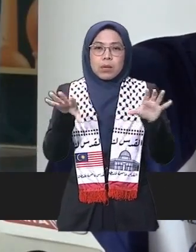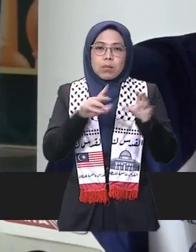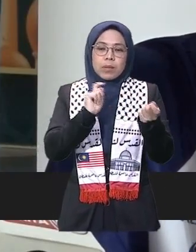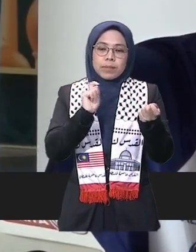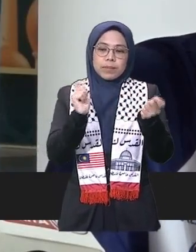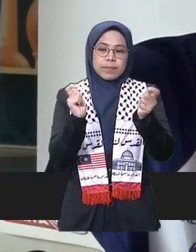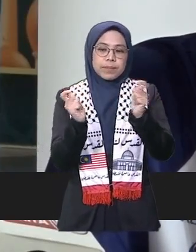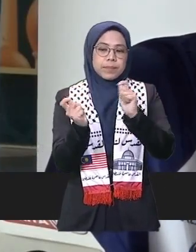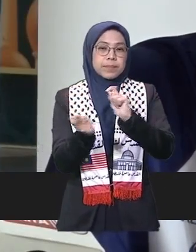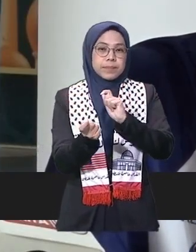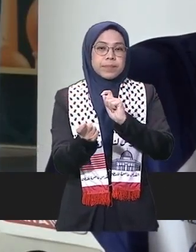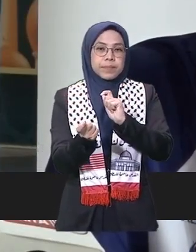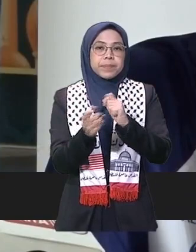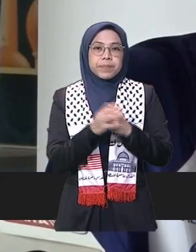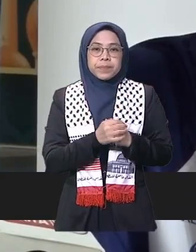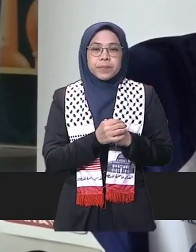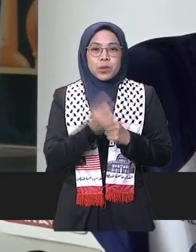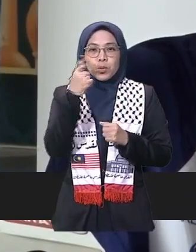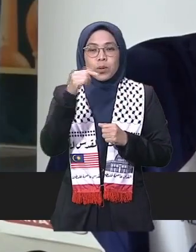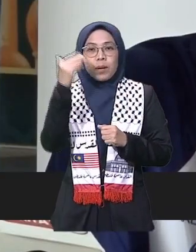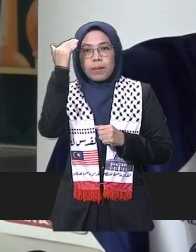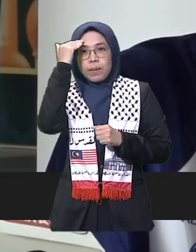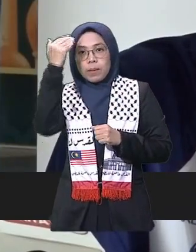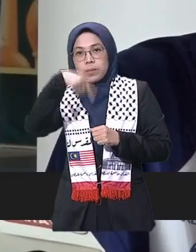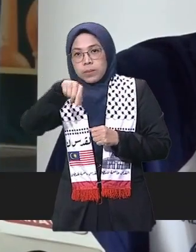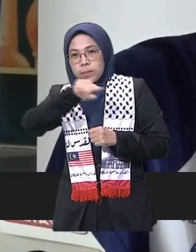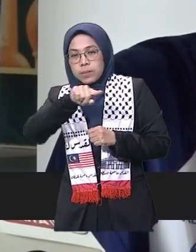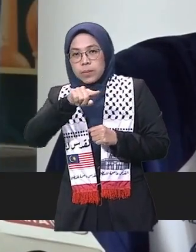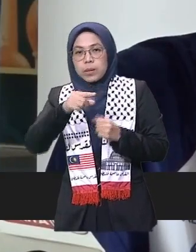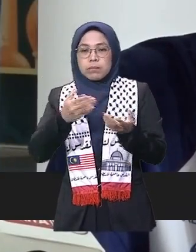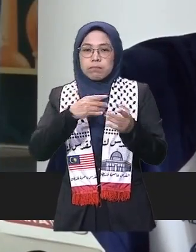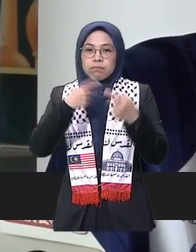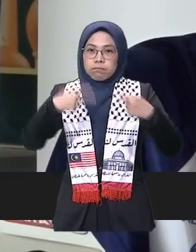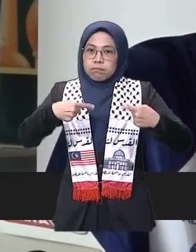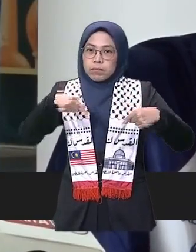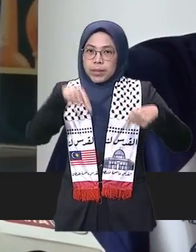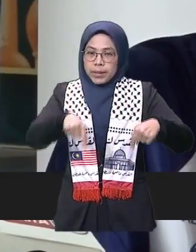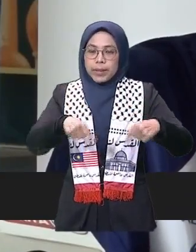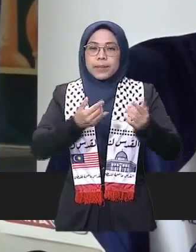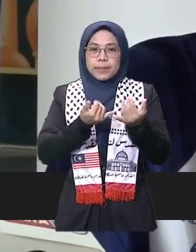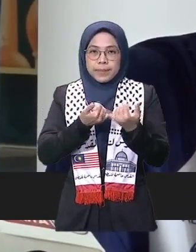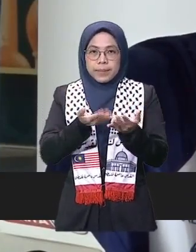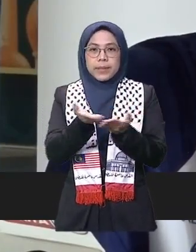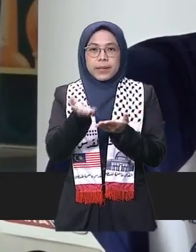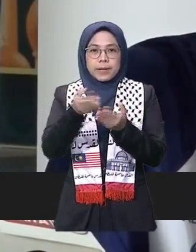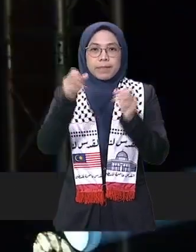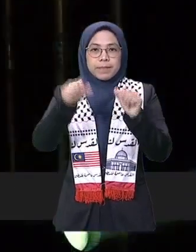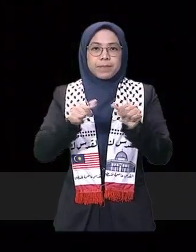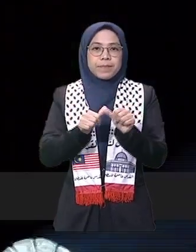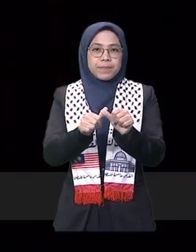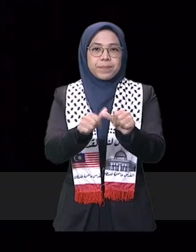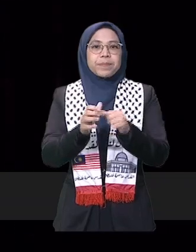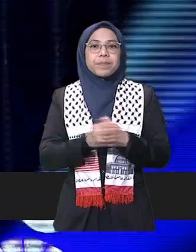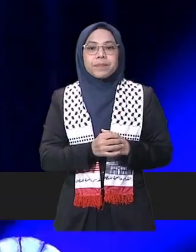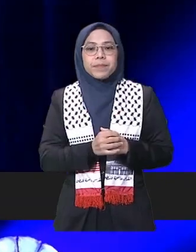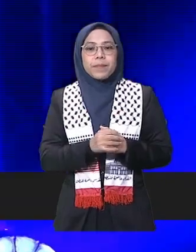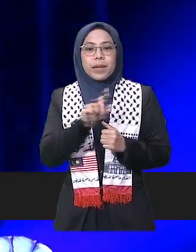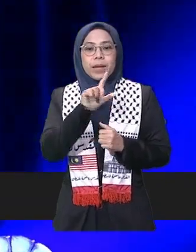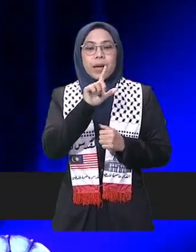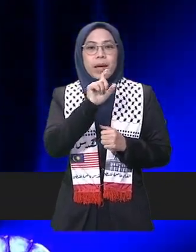adjustment ataupun perubahan-perubahan kecil untuk kita pastikan perjalanan acara itu tetap dapat berjalan dengan baik.